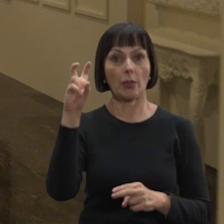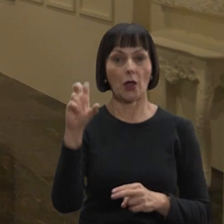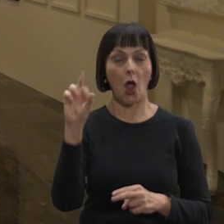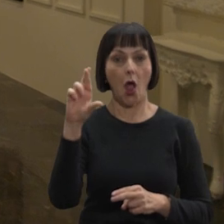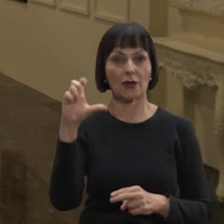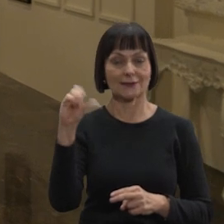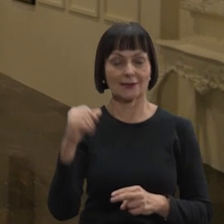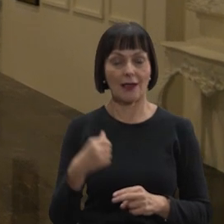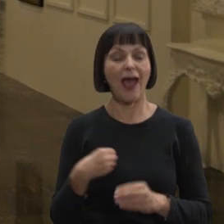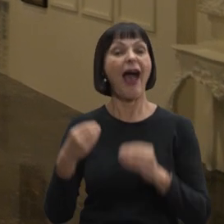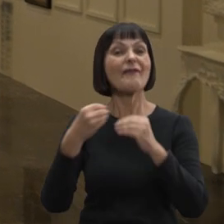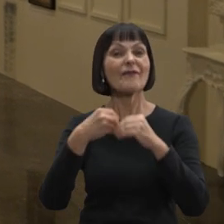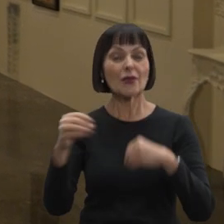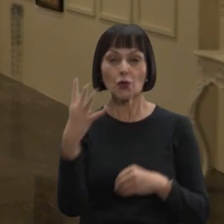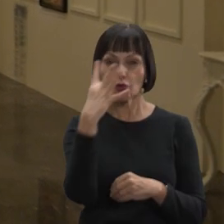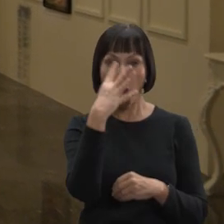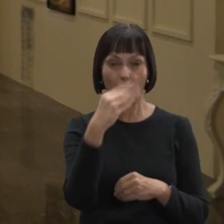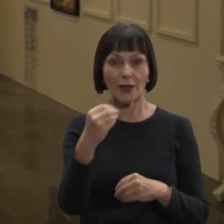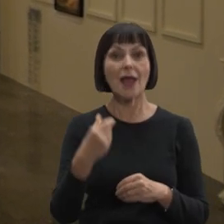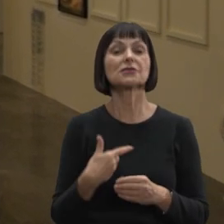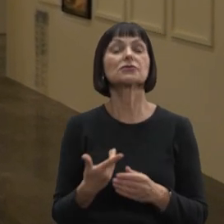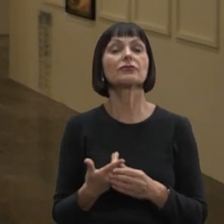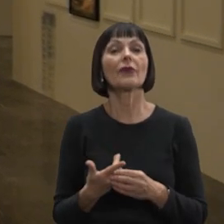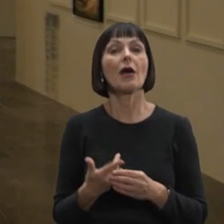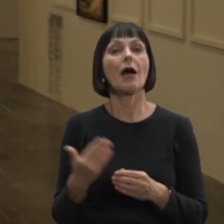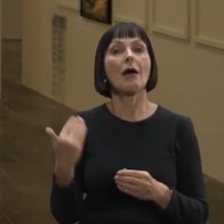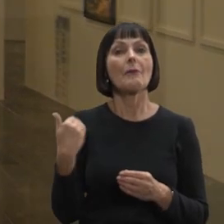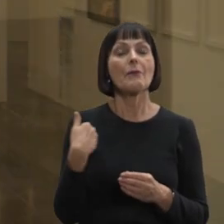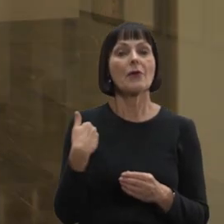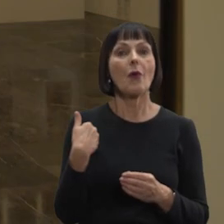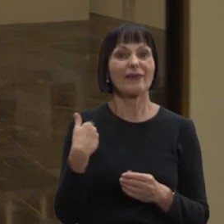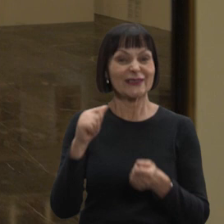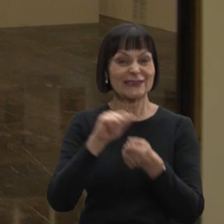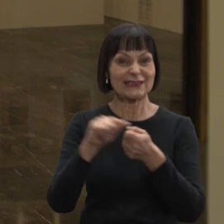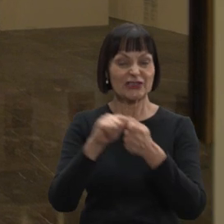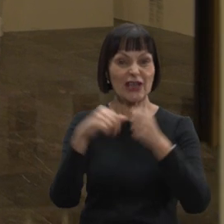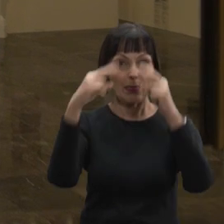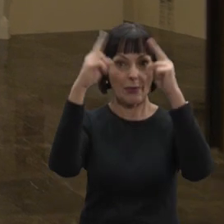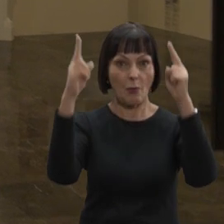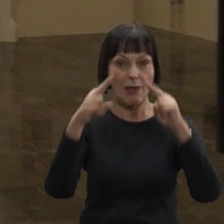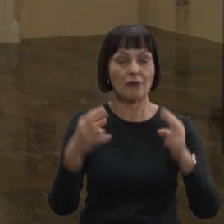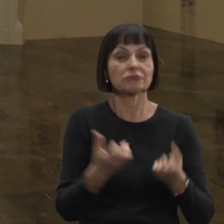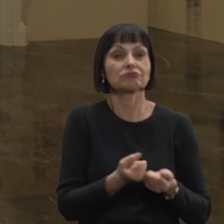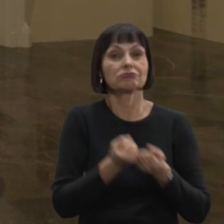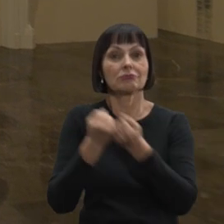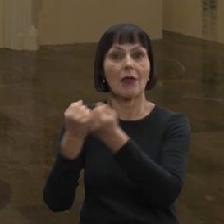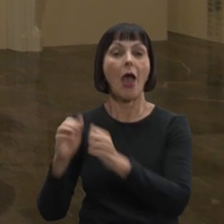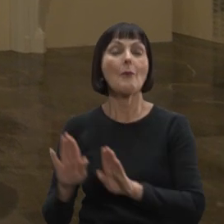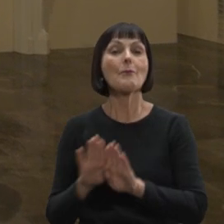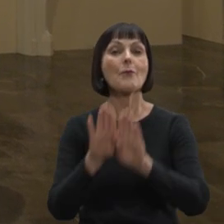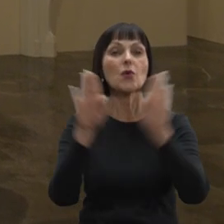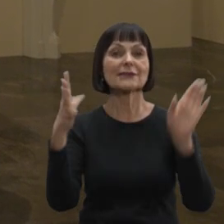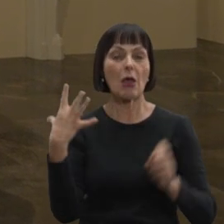Podhorcach. Większość dzieł malarskich została po zniszczeniu pałacu przewieziona do